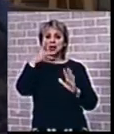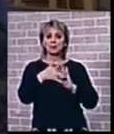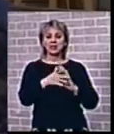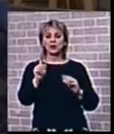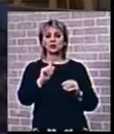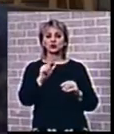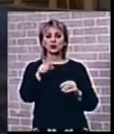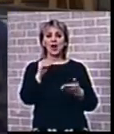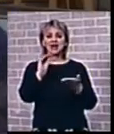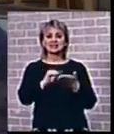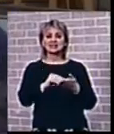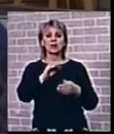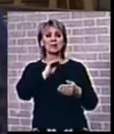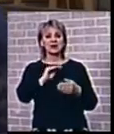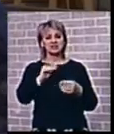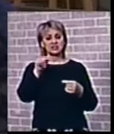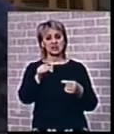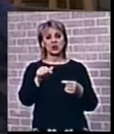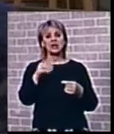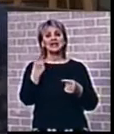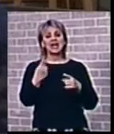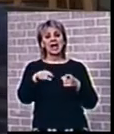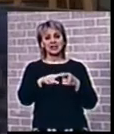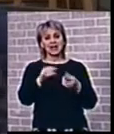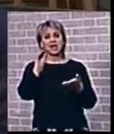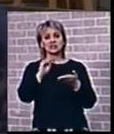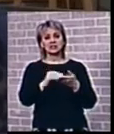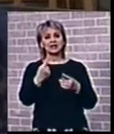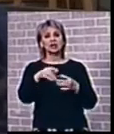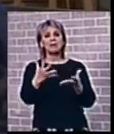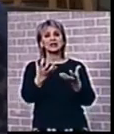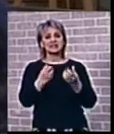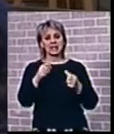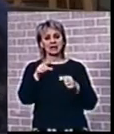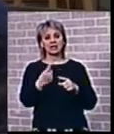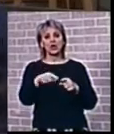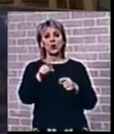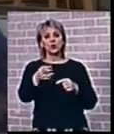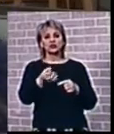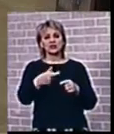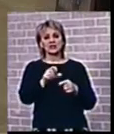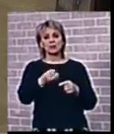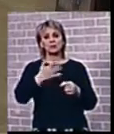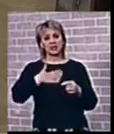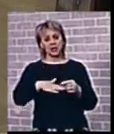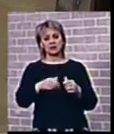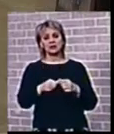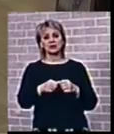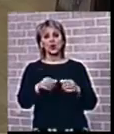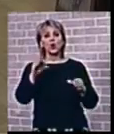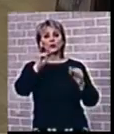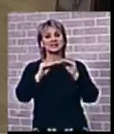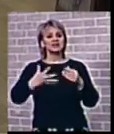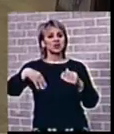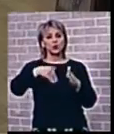что оценивали профессионалы. И вот эта оценка, это признание им очень приятно. Уместить все